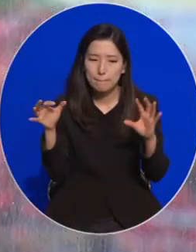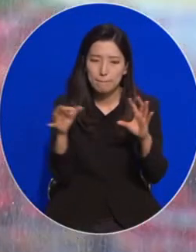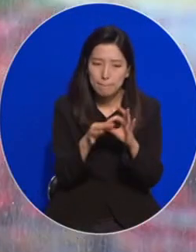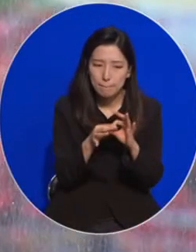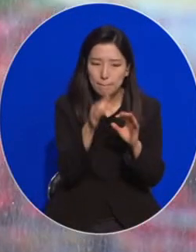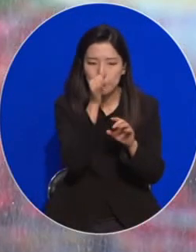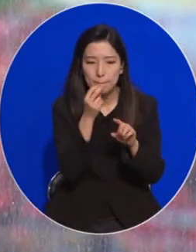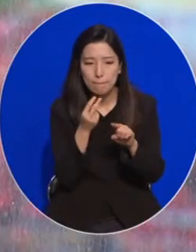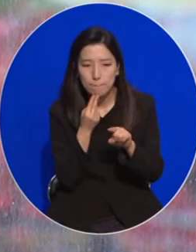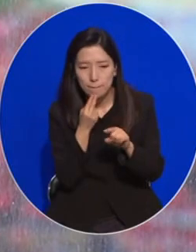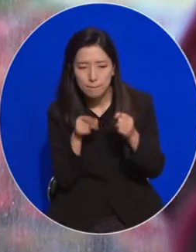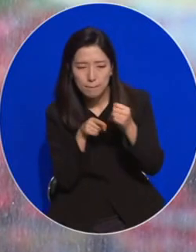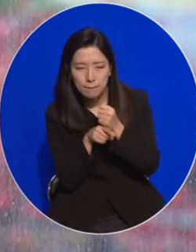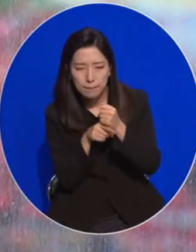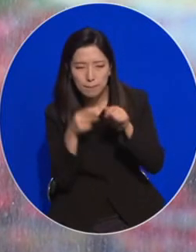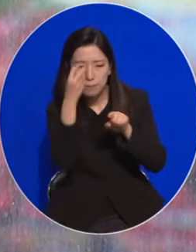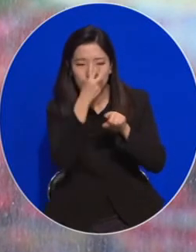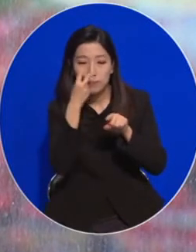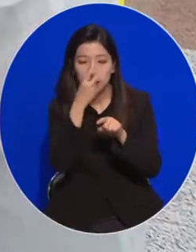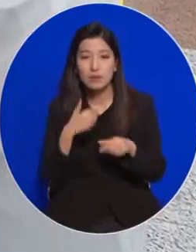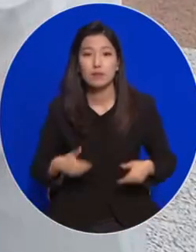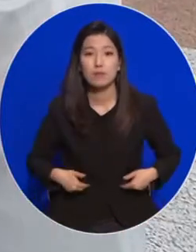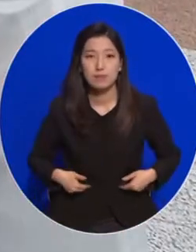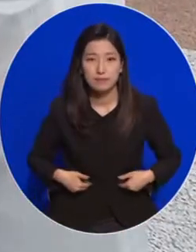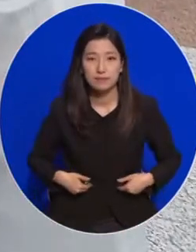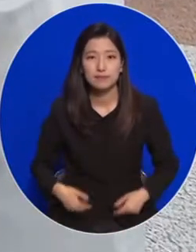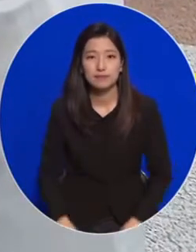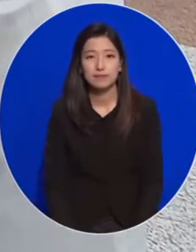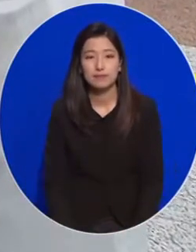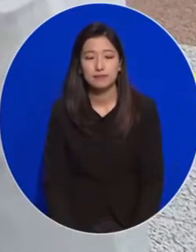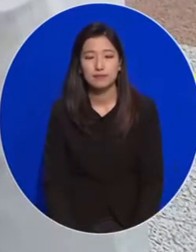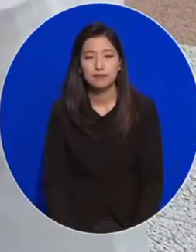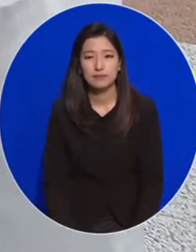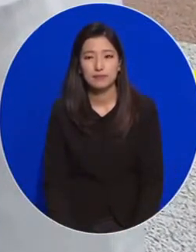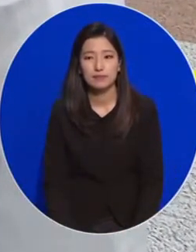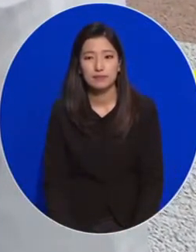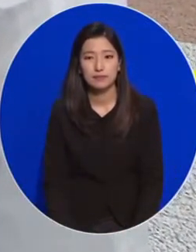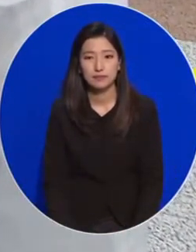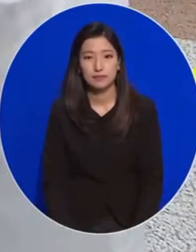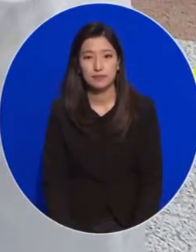과학적 분석을 수행할 것을 주문했습니다. KTV 이예진입니다.